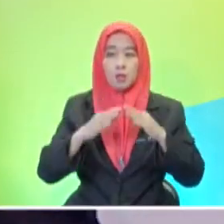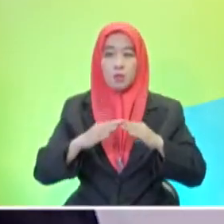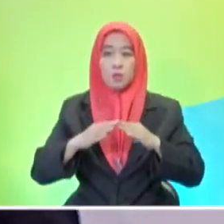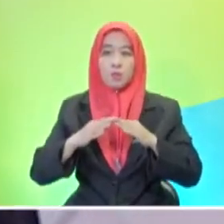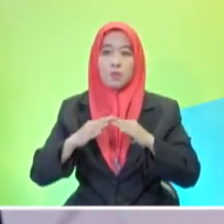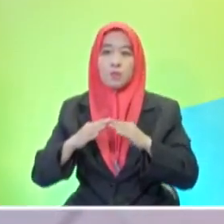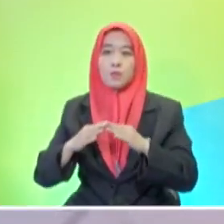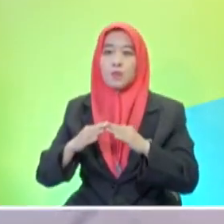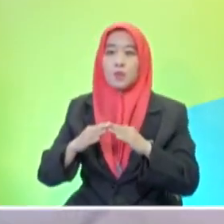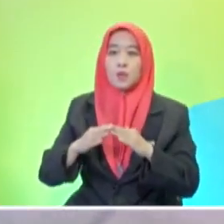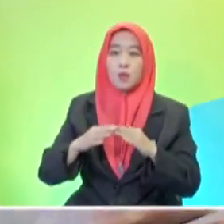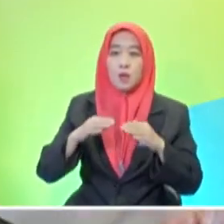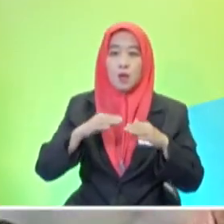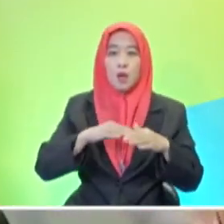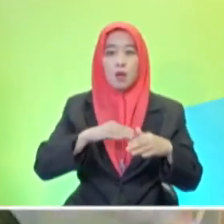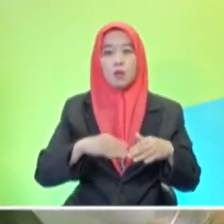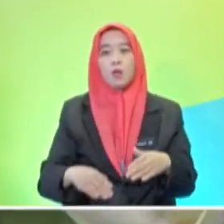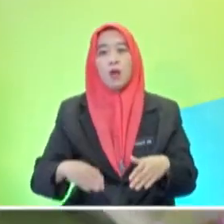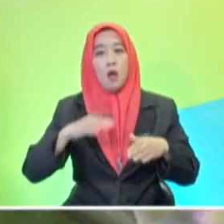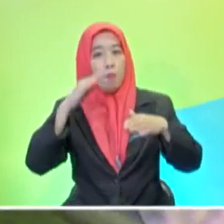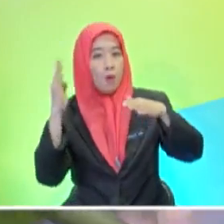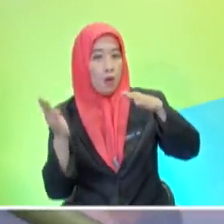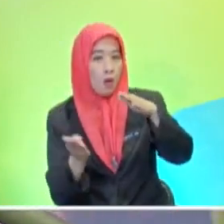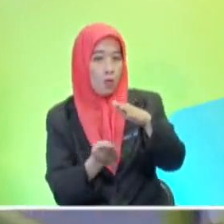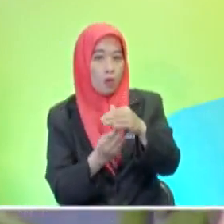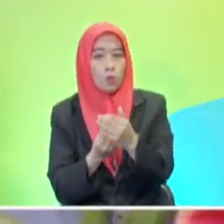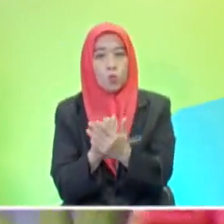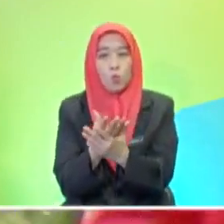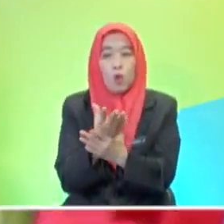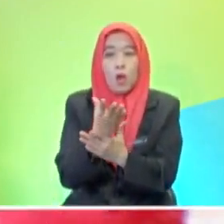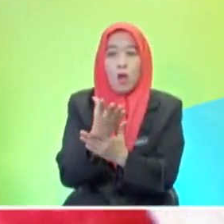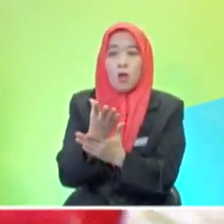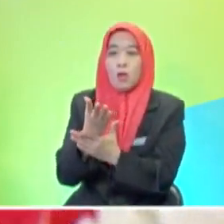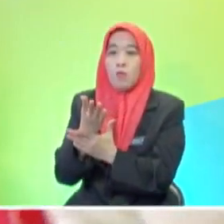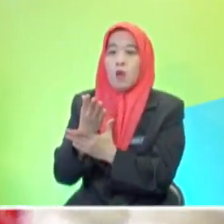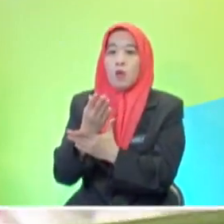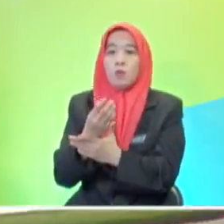berteduh bawah tumbuhan yang telah